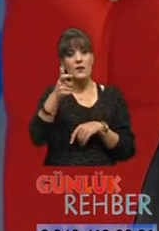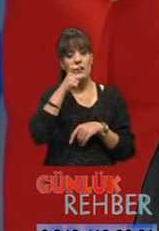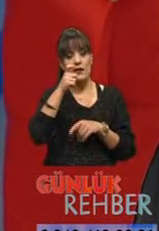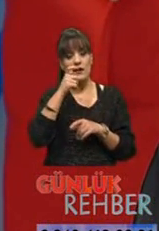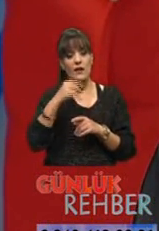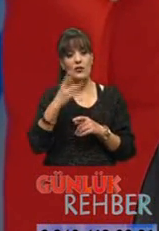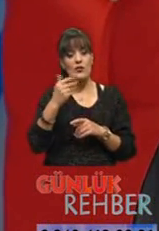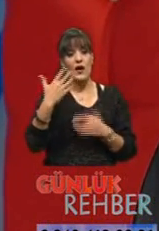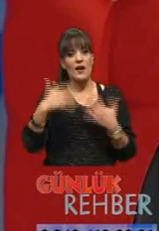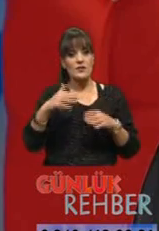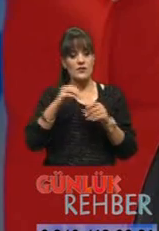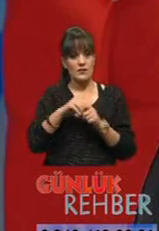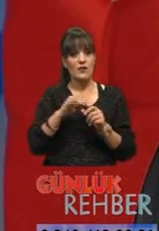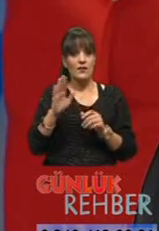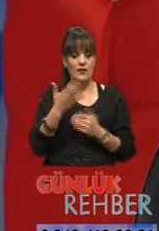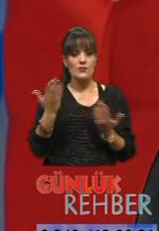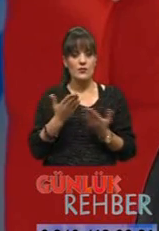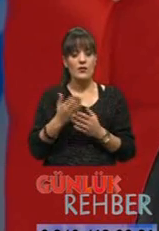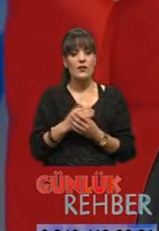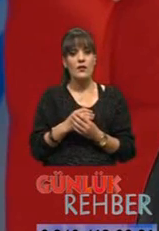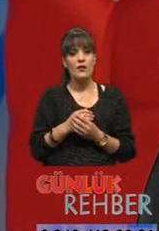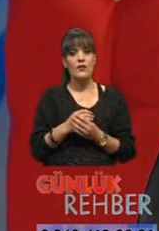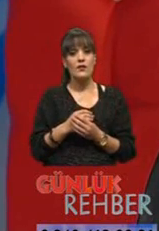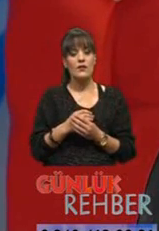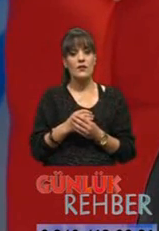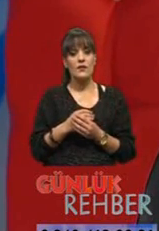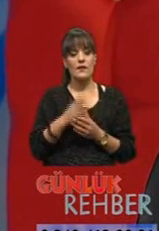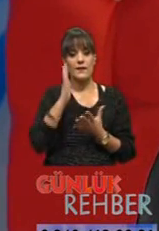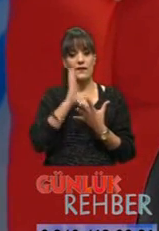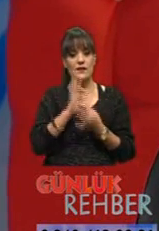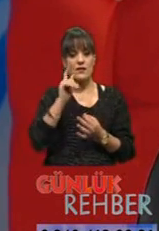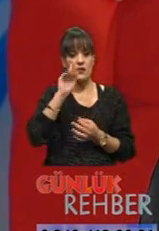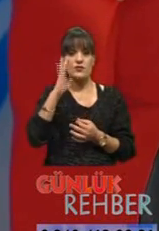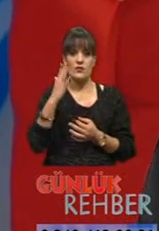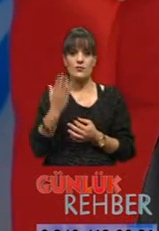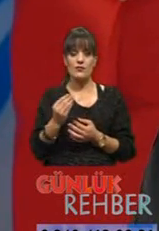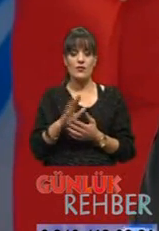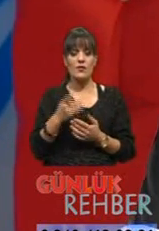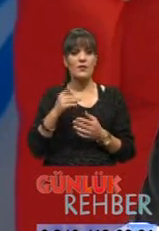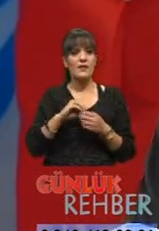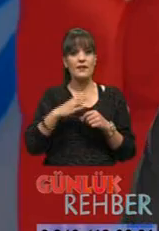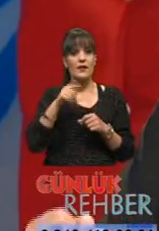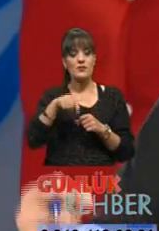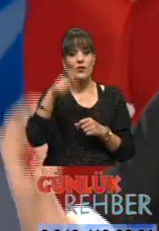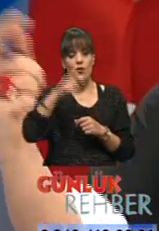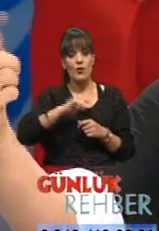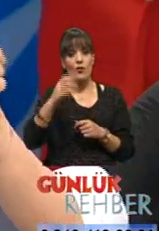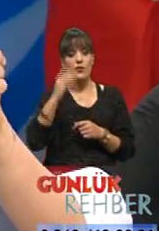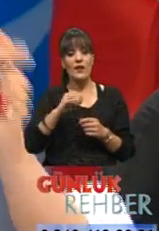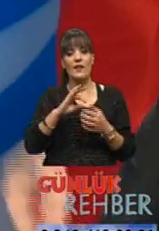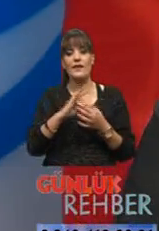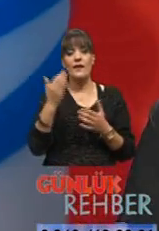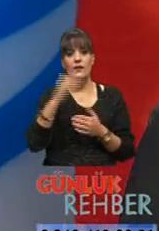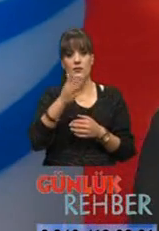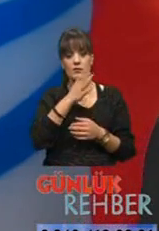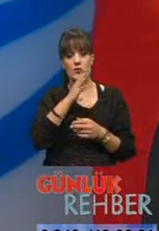Geçiyor. Öyle bir adrenalinle geçiyor ki muhtemelen tabii insan şaşırıyor değil mi? O nasıl o hale gelebildiğini. Yani zaten neye